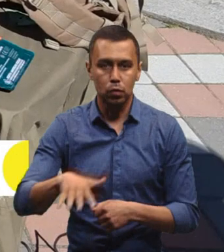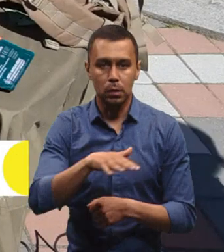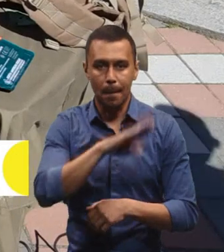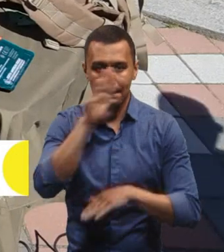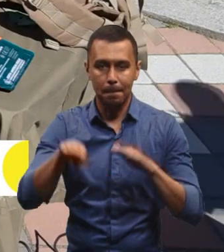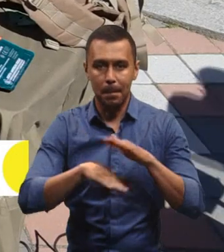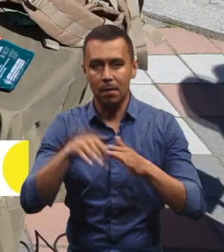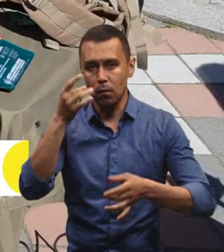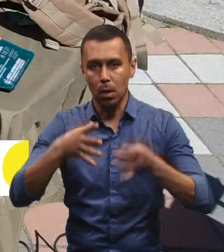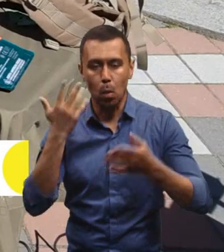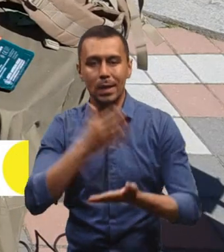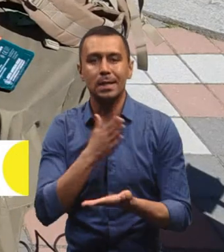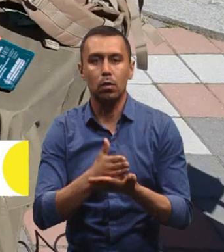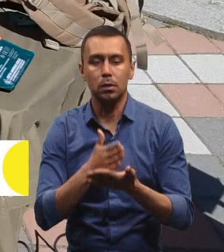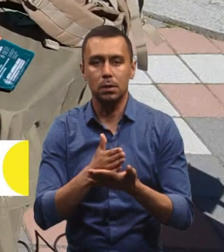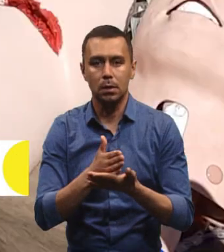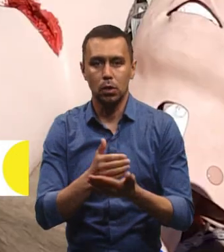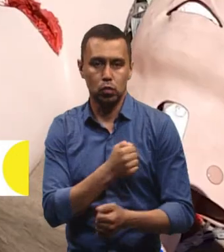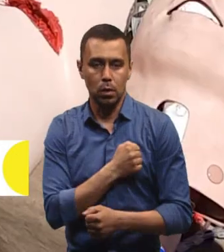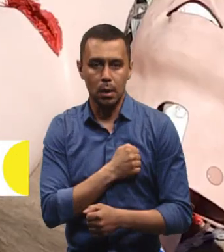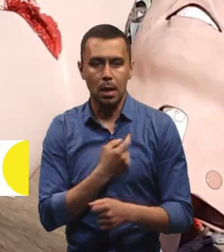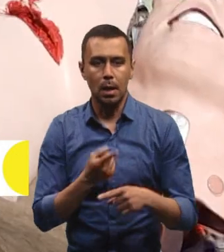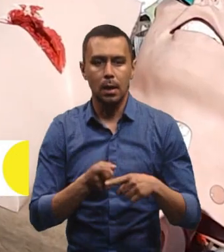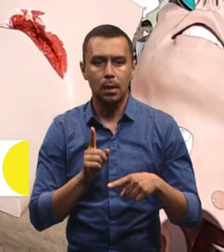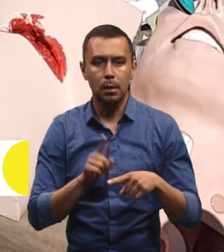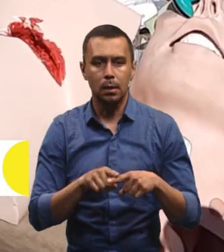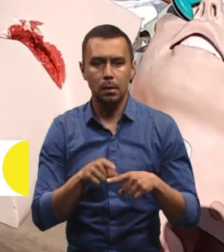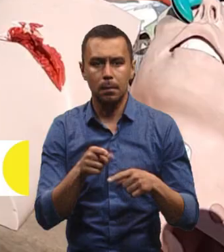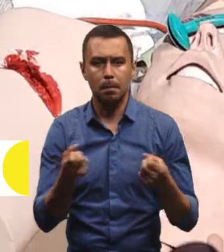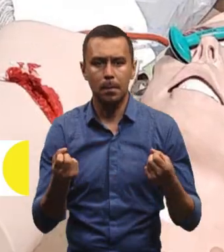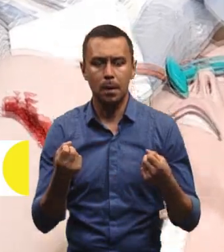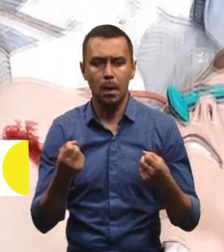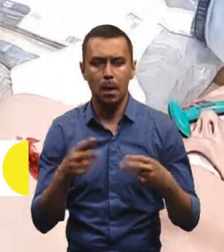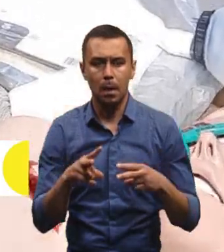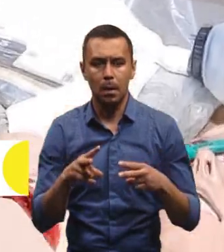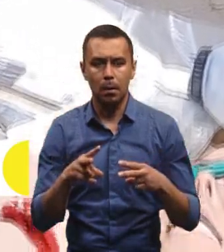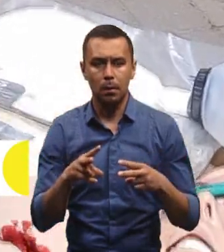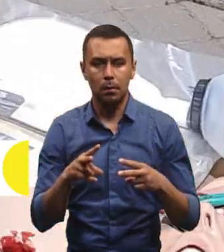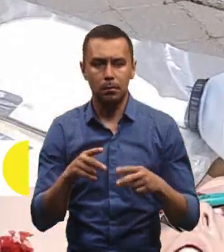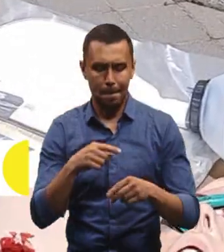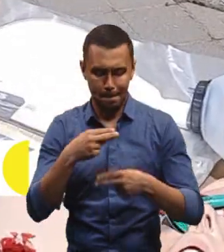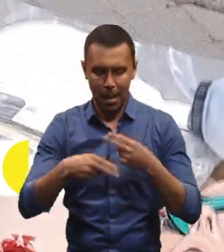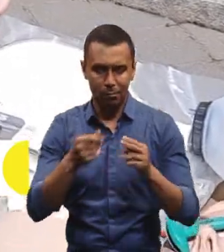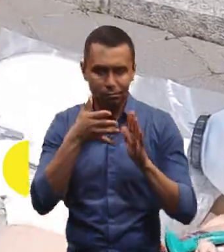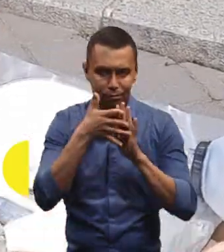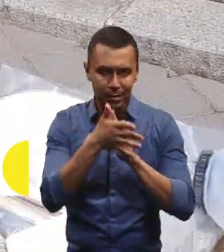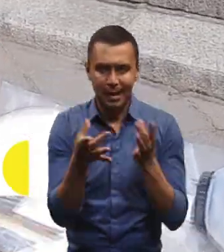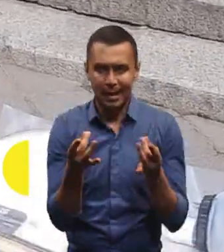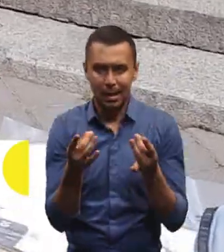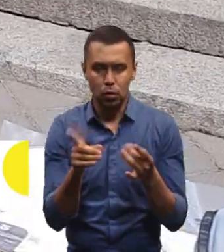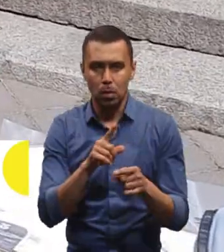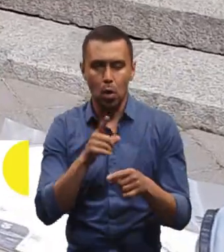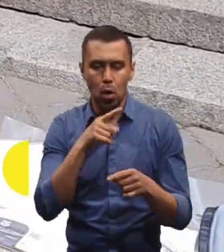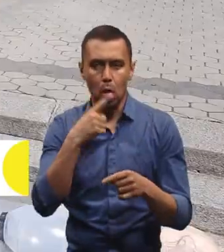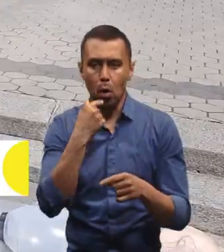вогнем, коли знаходиться боєць. Це бинтики, просякнуті спеціальною рідиною для того, щоб кров